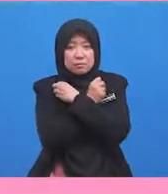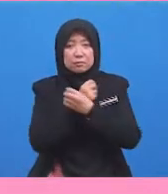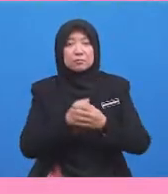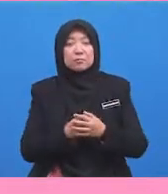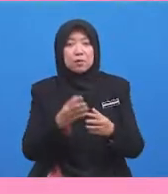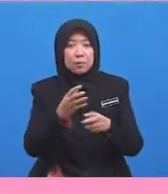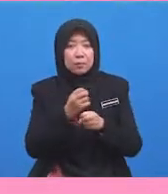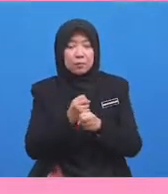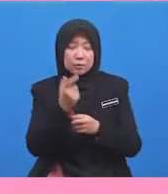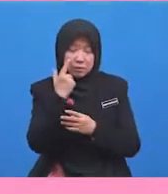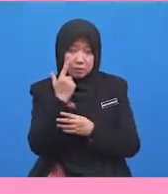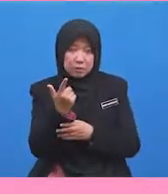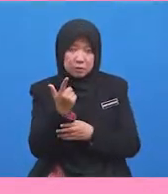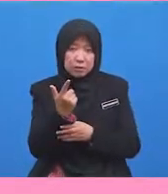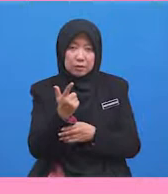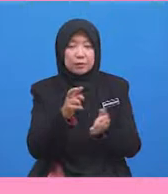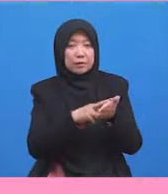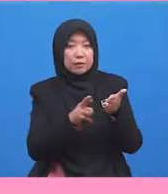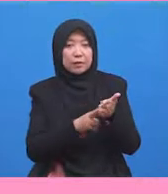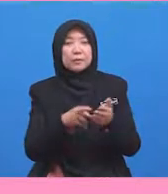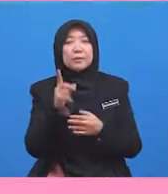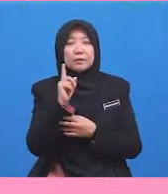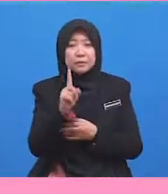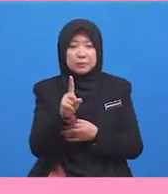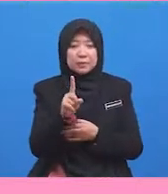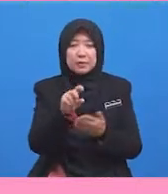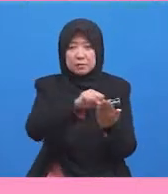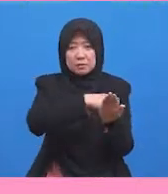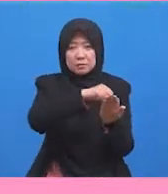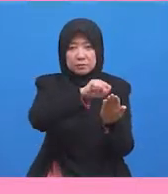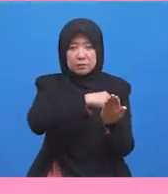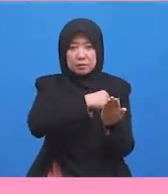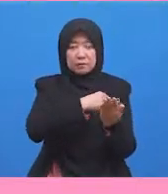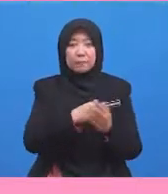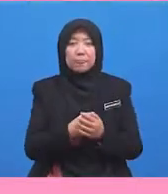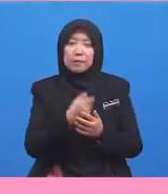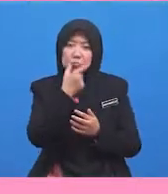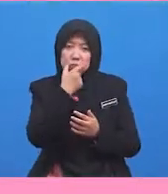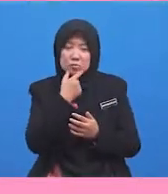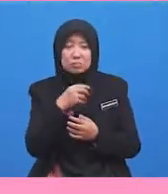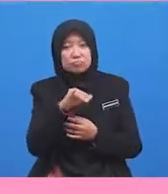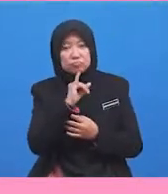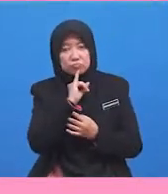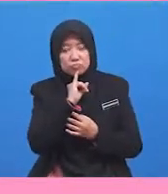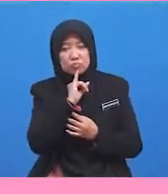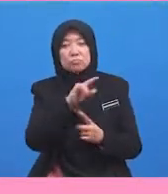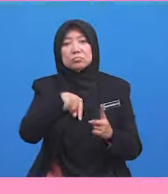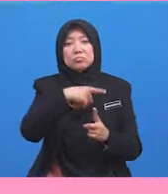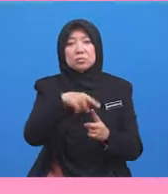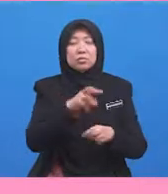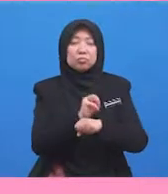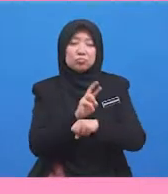ini dapat dilihat pada rangka pertama saja yang mana kesedihan seorang ibu aku Bile